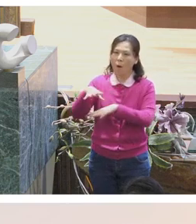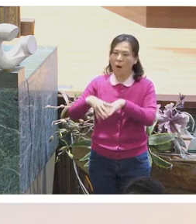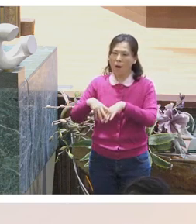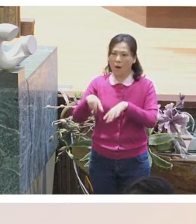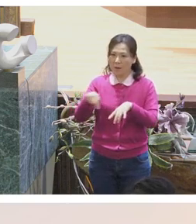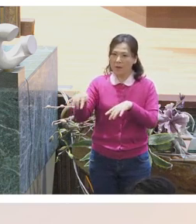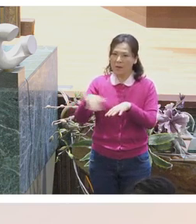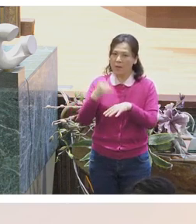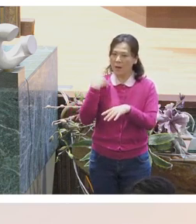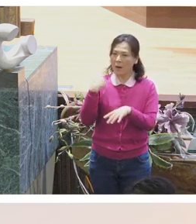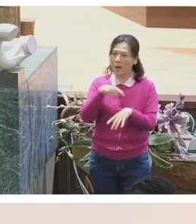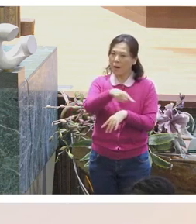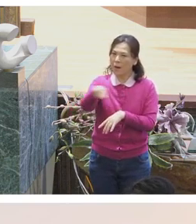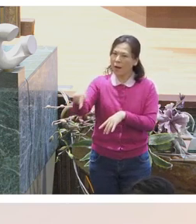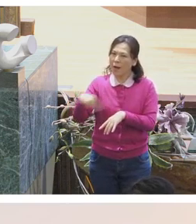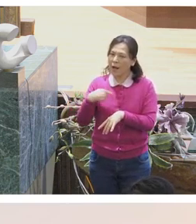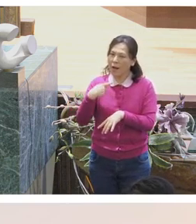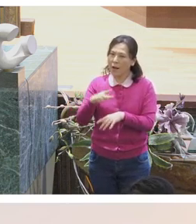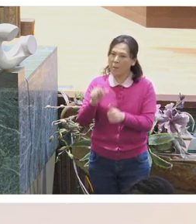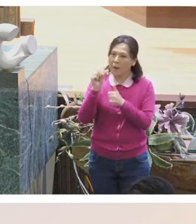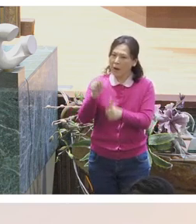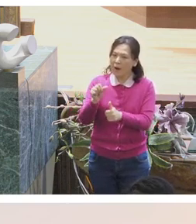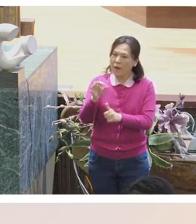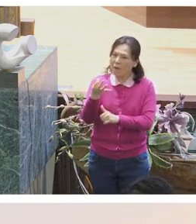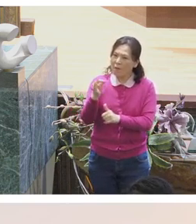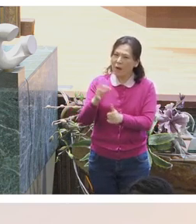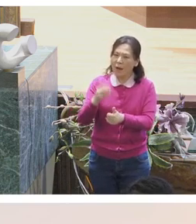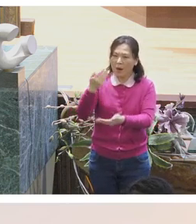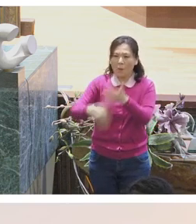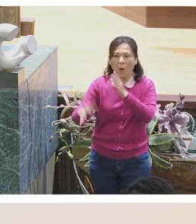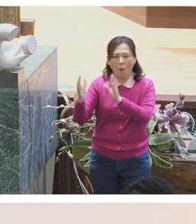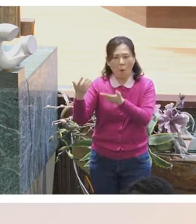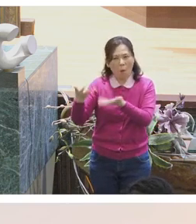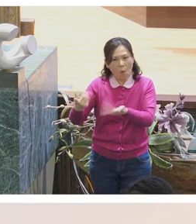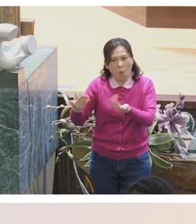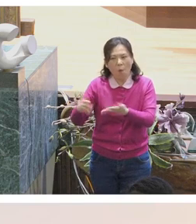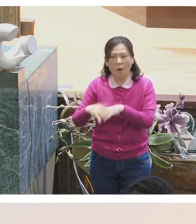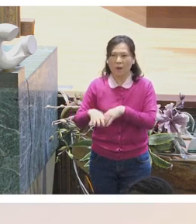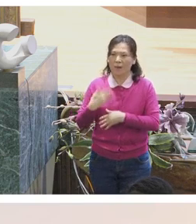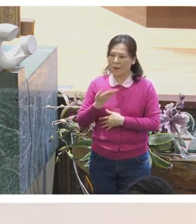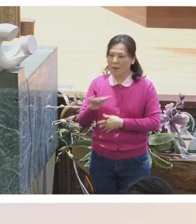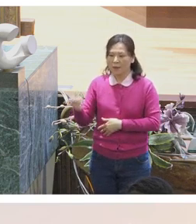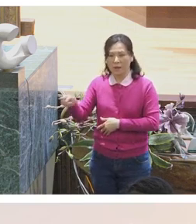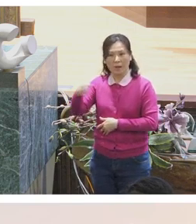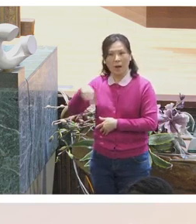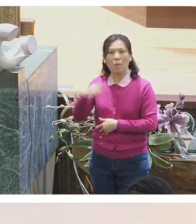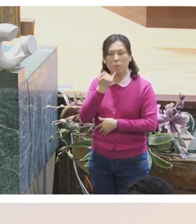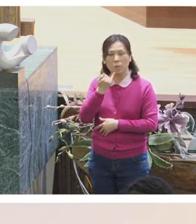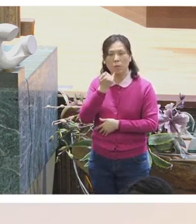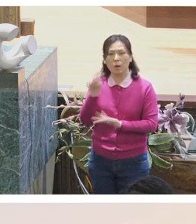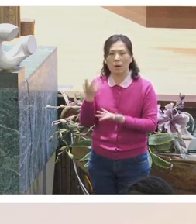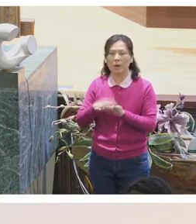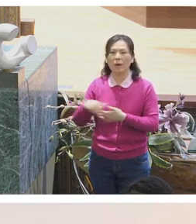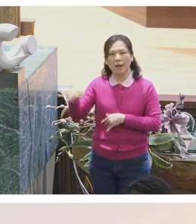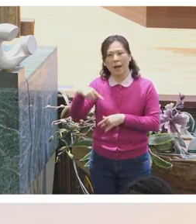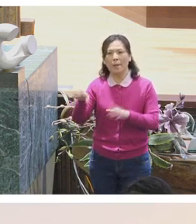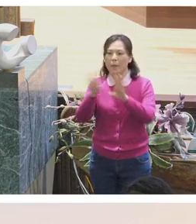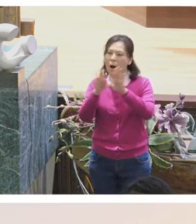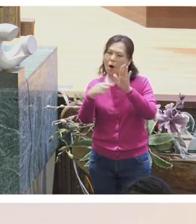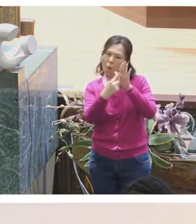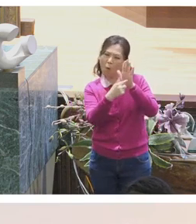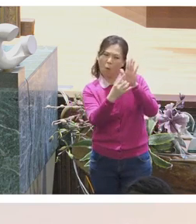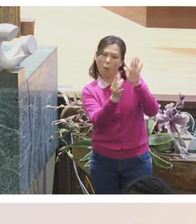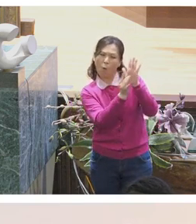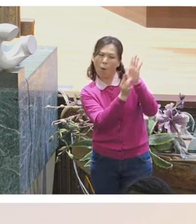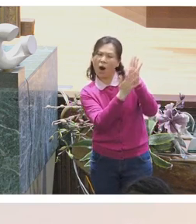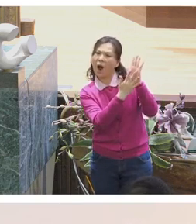他们需要负担的罚金的等这样子，以至于他们可以很就即使他门口贴的那张，他都可